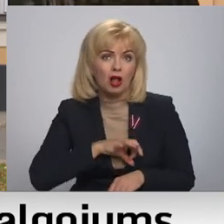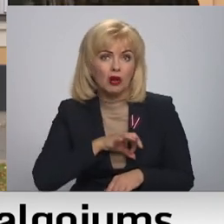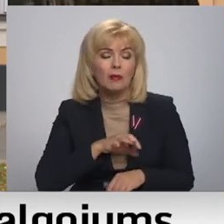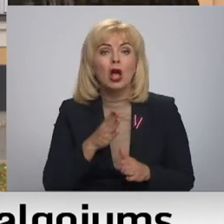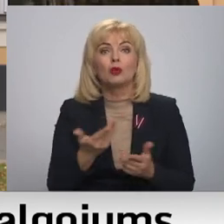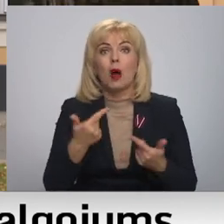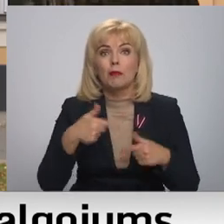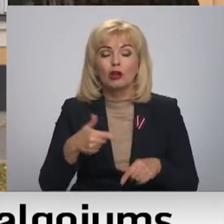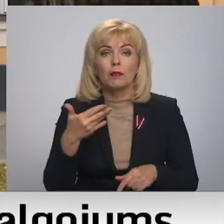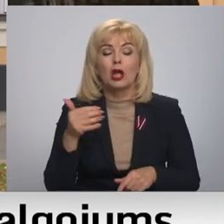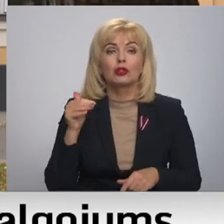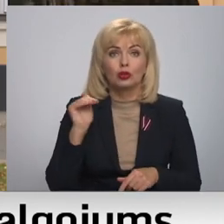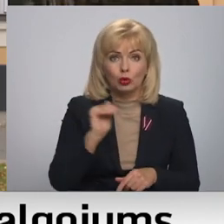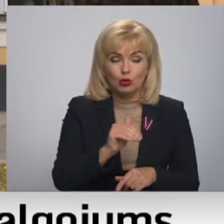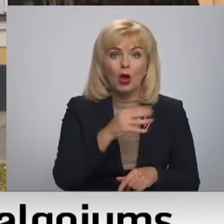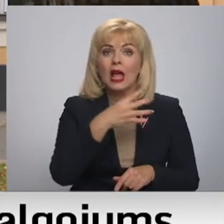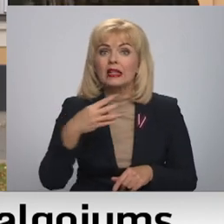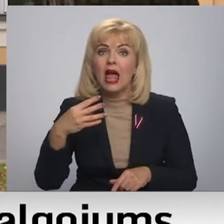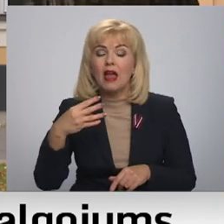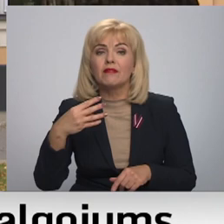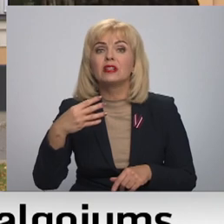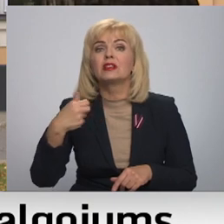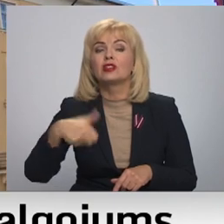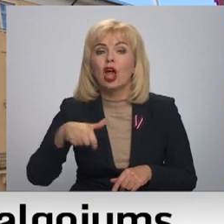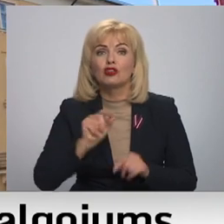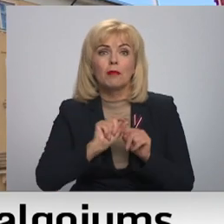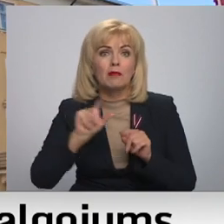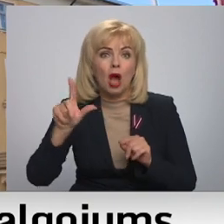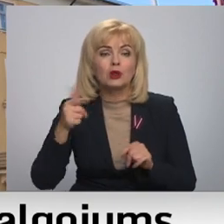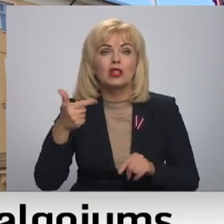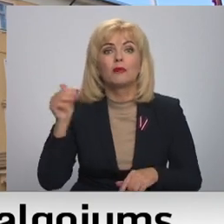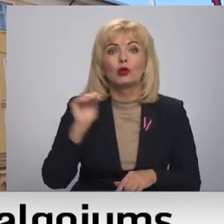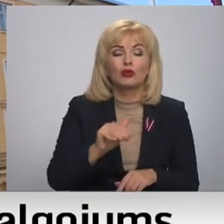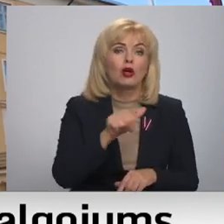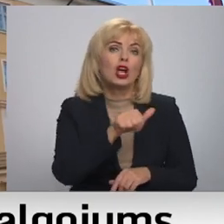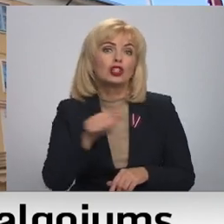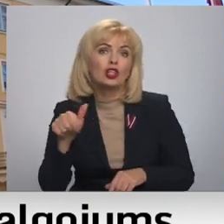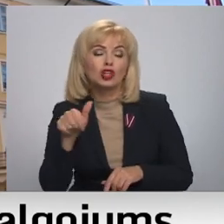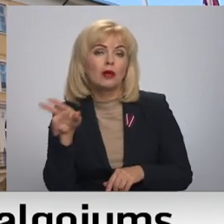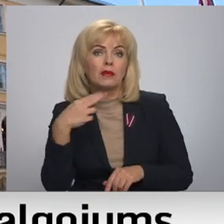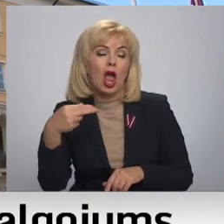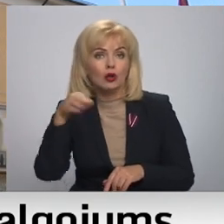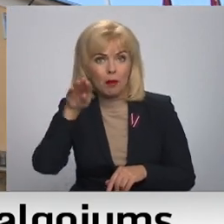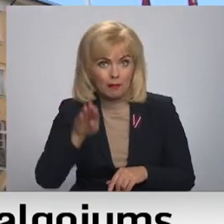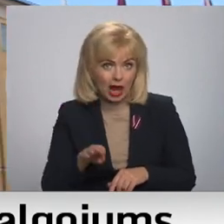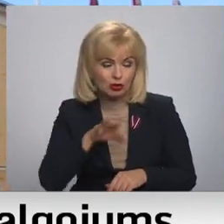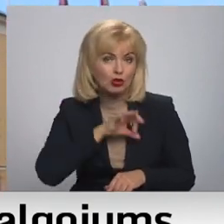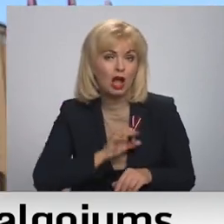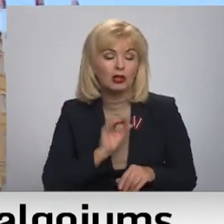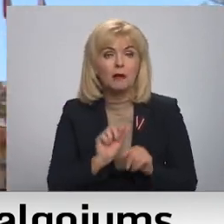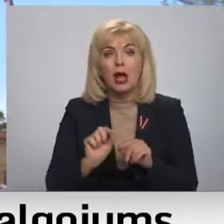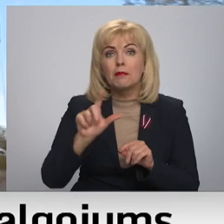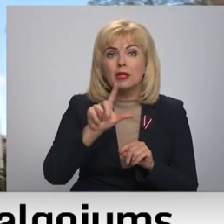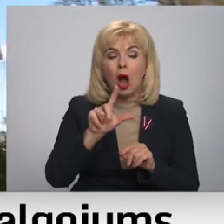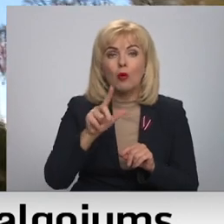pašreizējiem 5960 eiro pieaugs līdz aptuveni 7600 eiro mēnesī. Atalgojuma pieaugums aptuveni